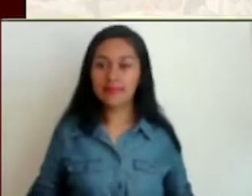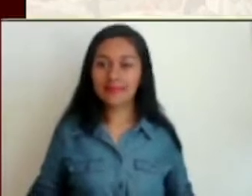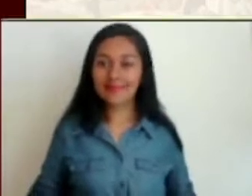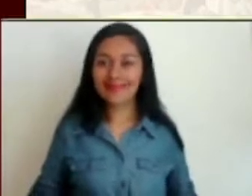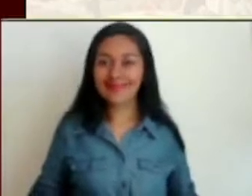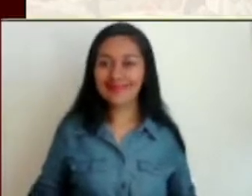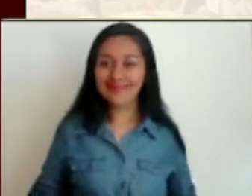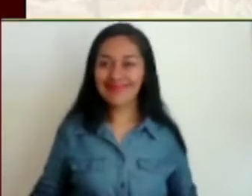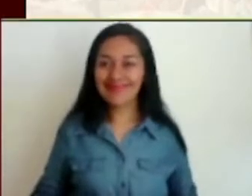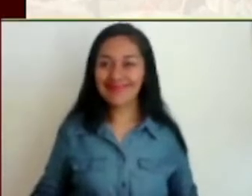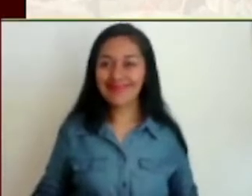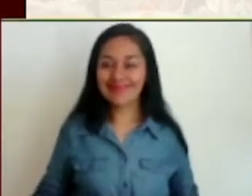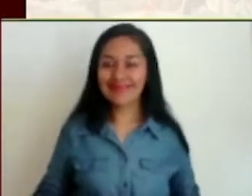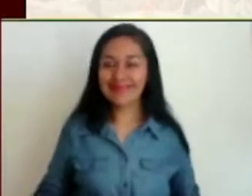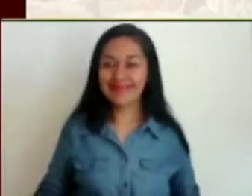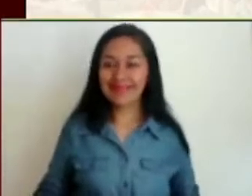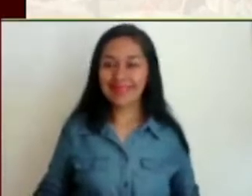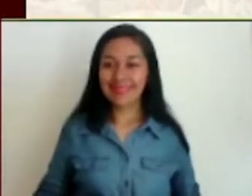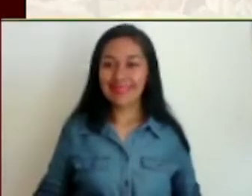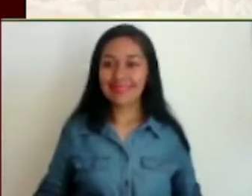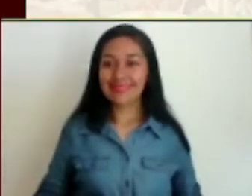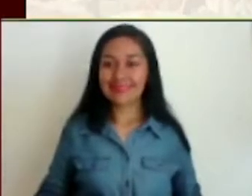prima epidemia del 1348,